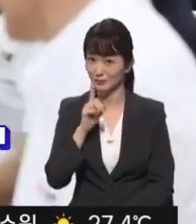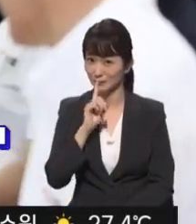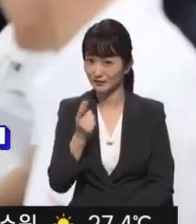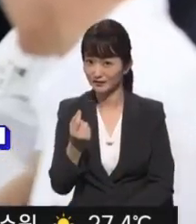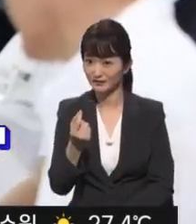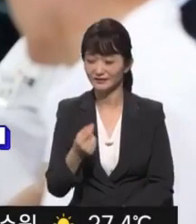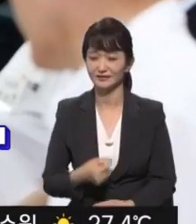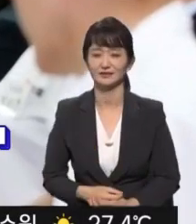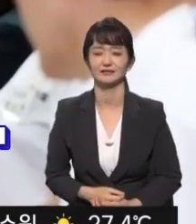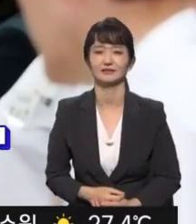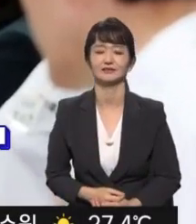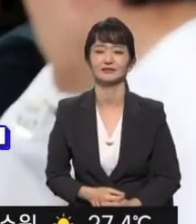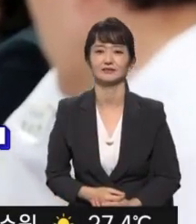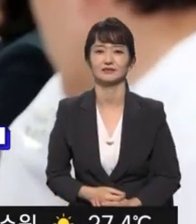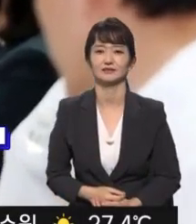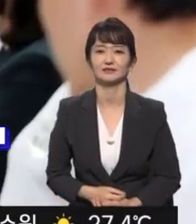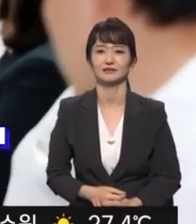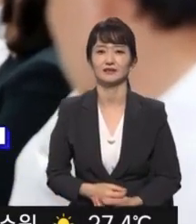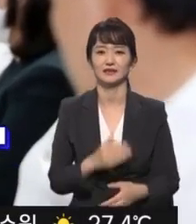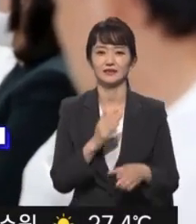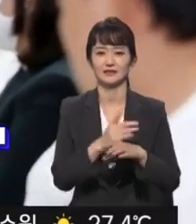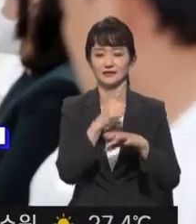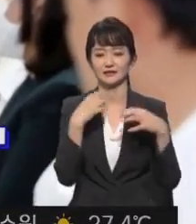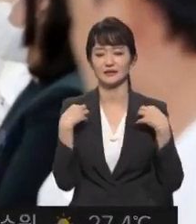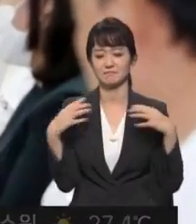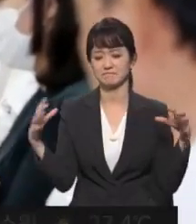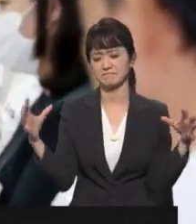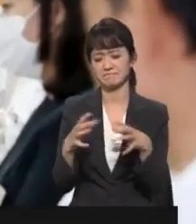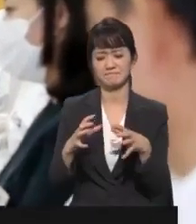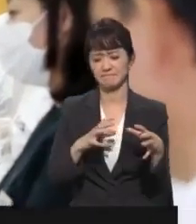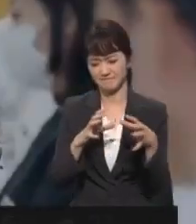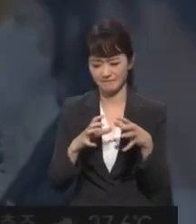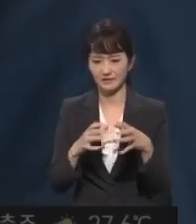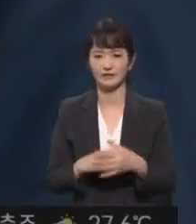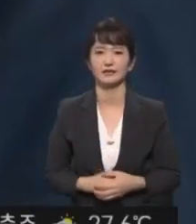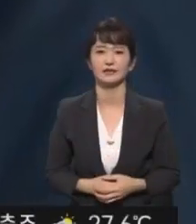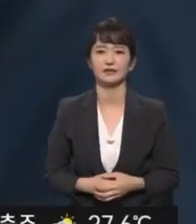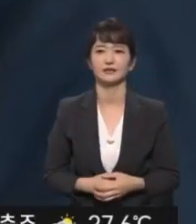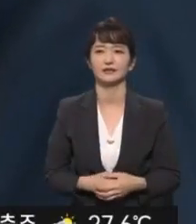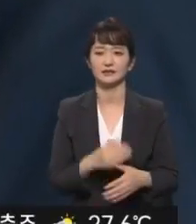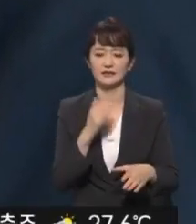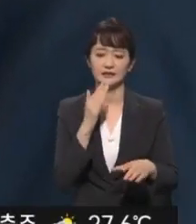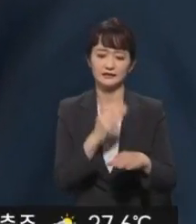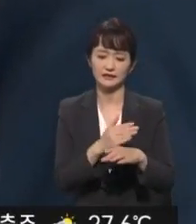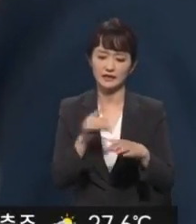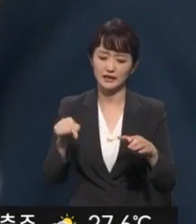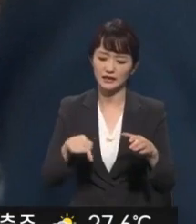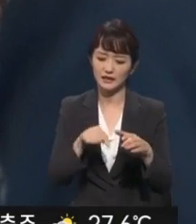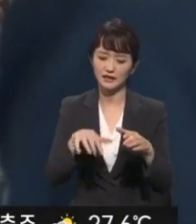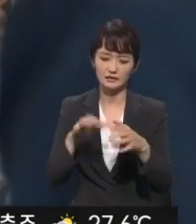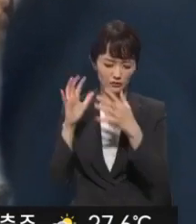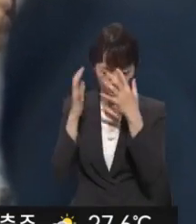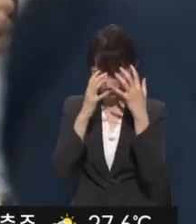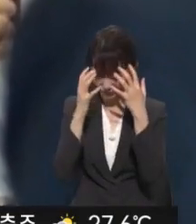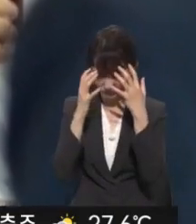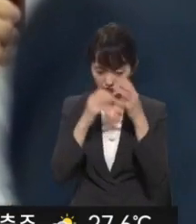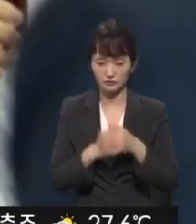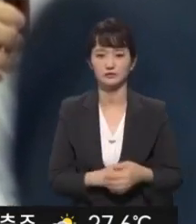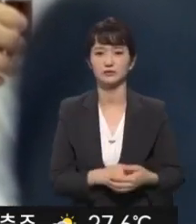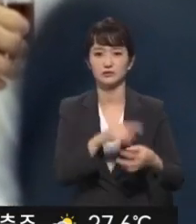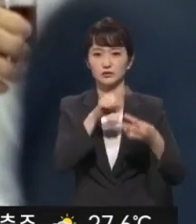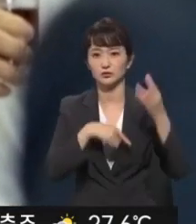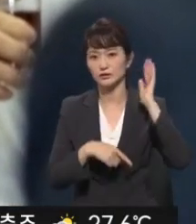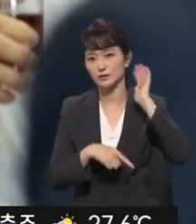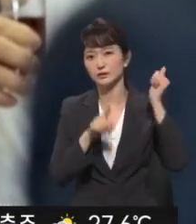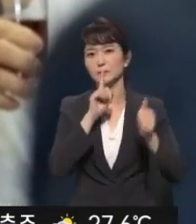만들자고 했고 여러 가지 얘기 했는데 지금 당이 아주 올라 스로 젖어 버렸습니다 일단 연차 4 자리에서 인데 동량의 발언도